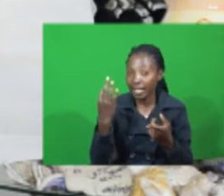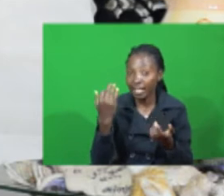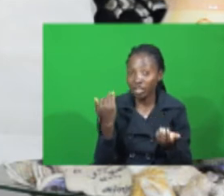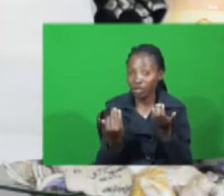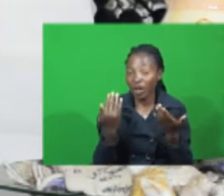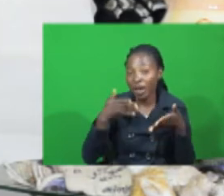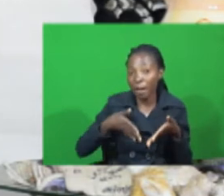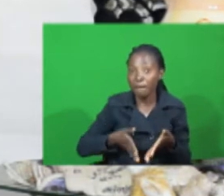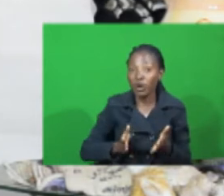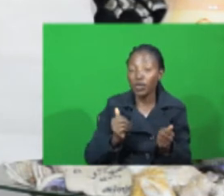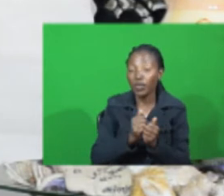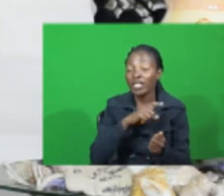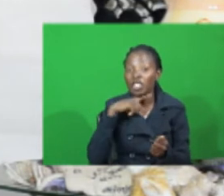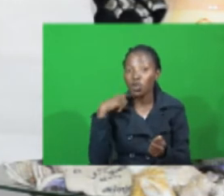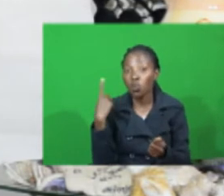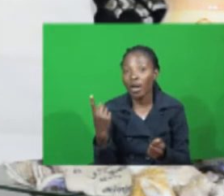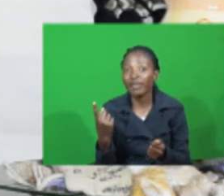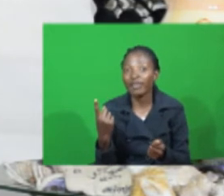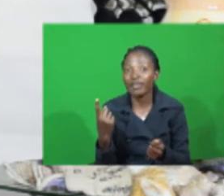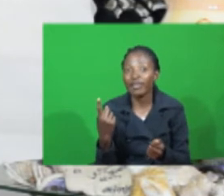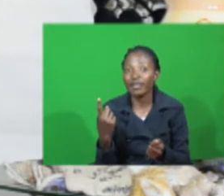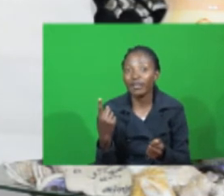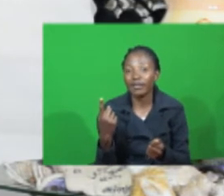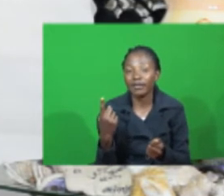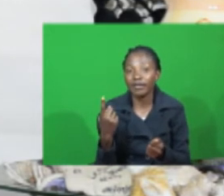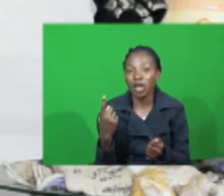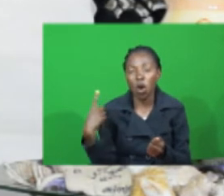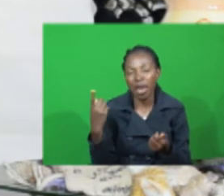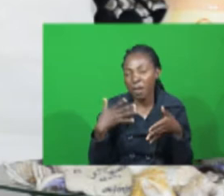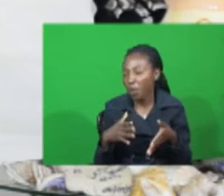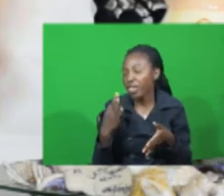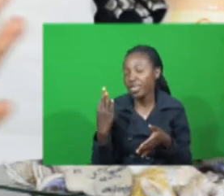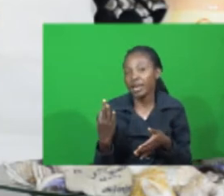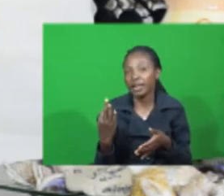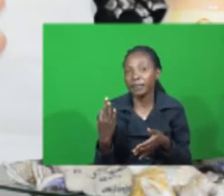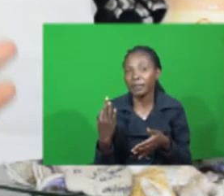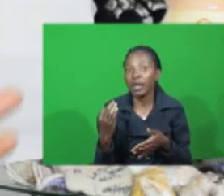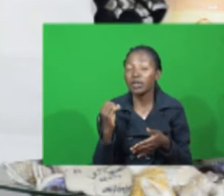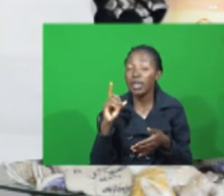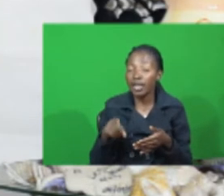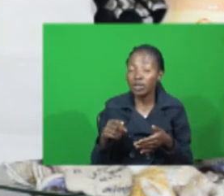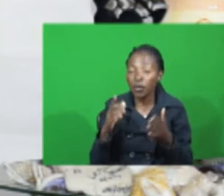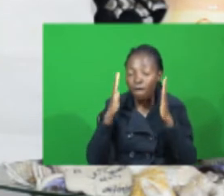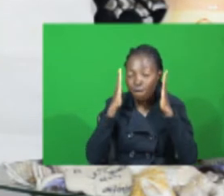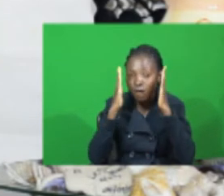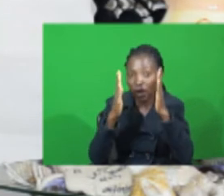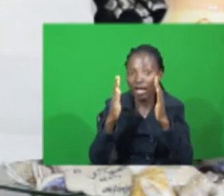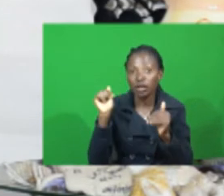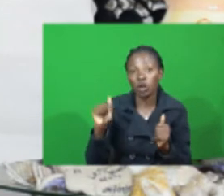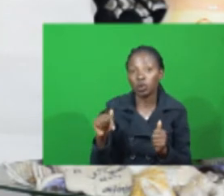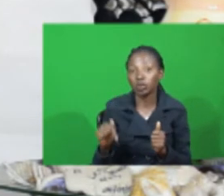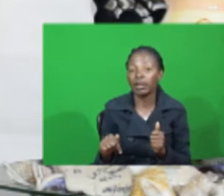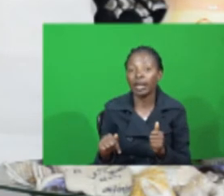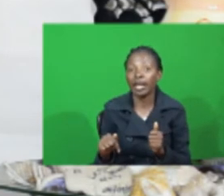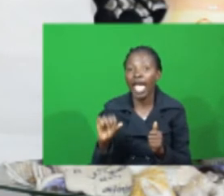wake aive mudzimai ari mwana waShua. Ndova na vakaita. Ndopa tuda kuramba tirikungotenderera mukati mechidzidzo